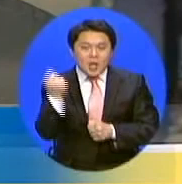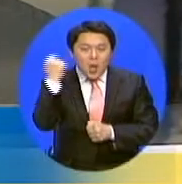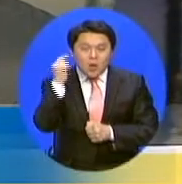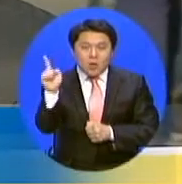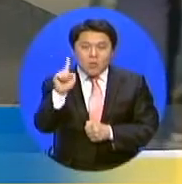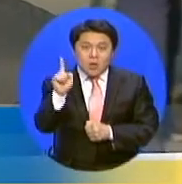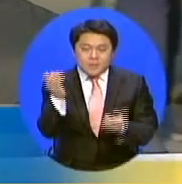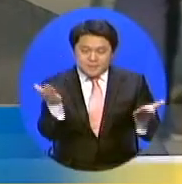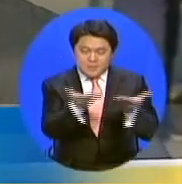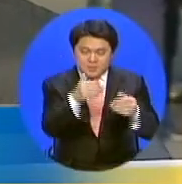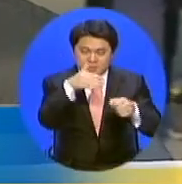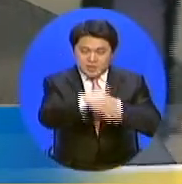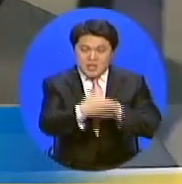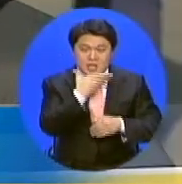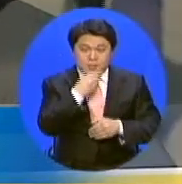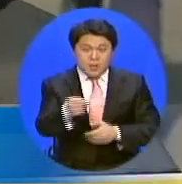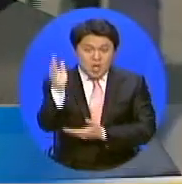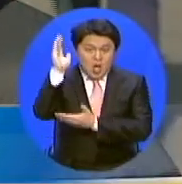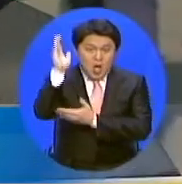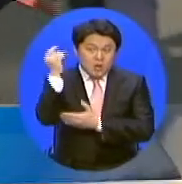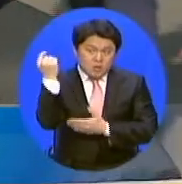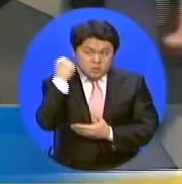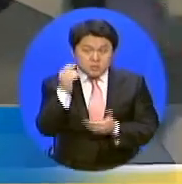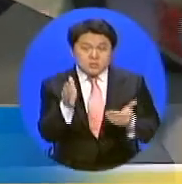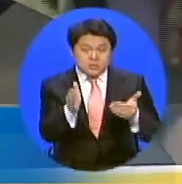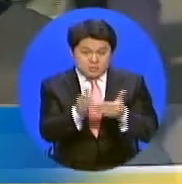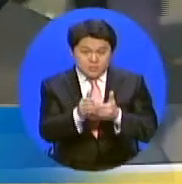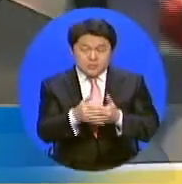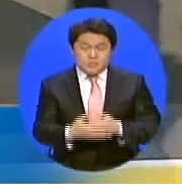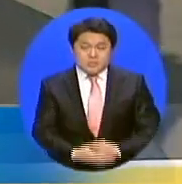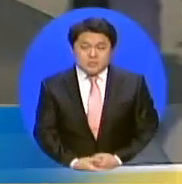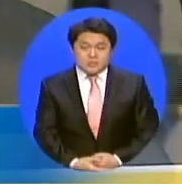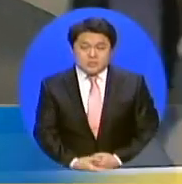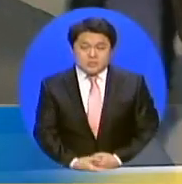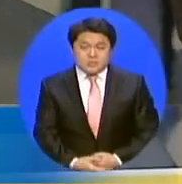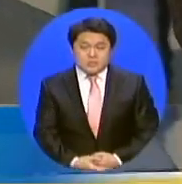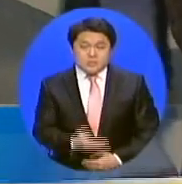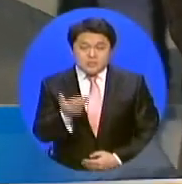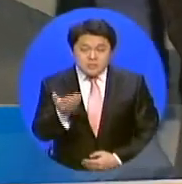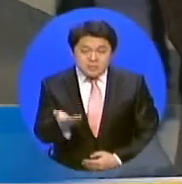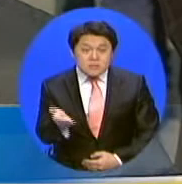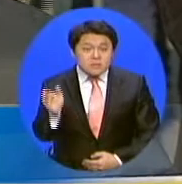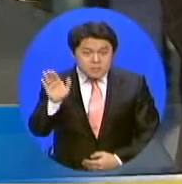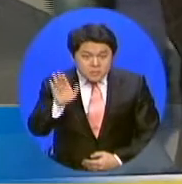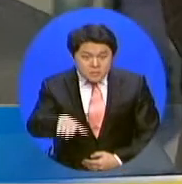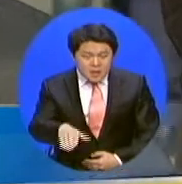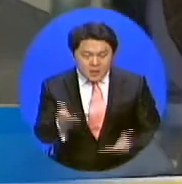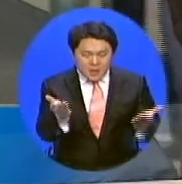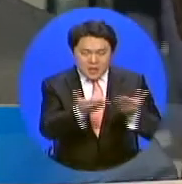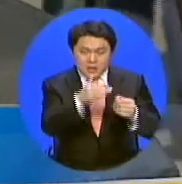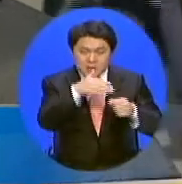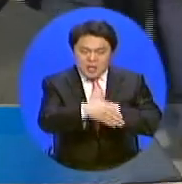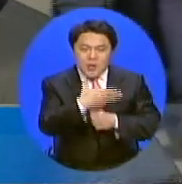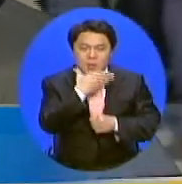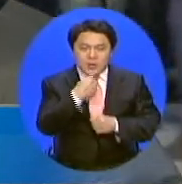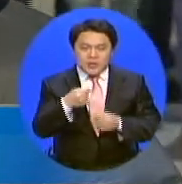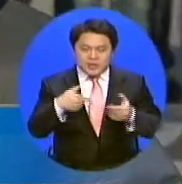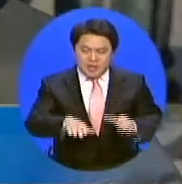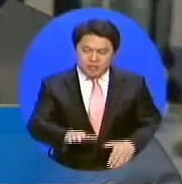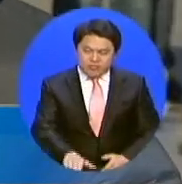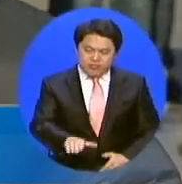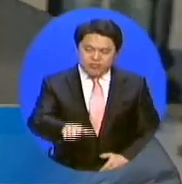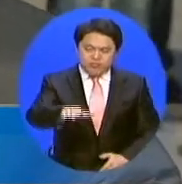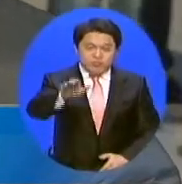그리고 맞춤형 복지라고 이야기를 했습니다. 그 맞춤형 복지 생애